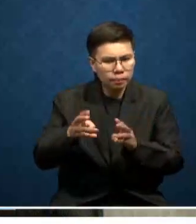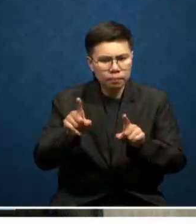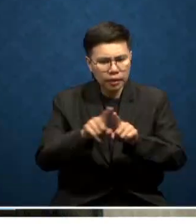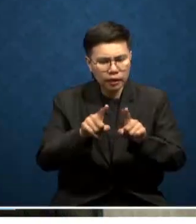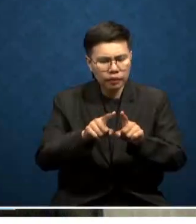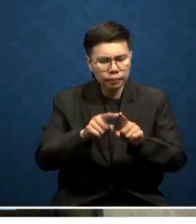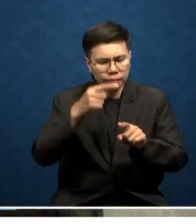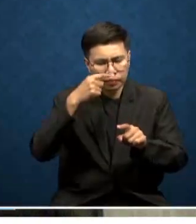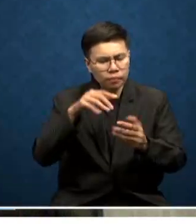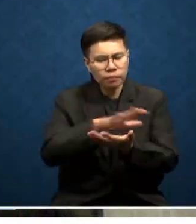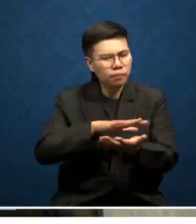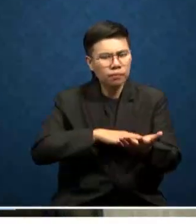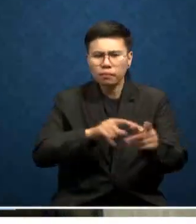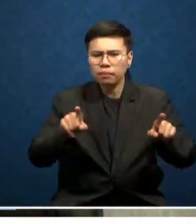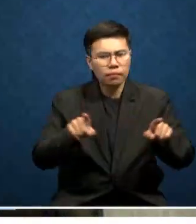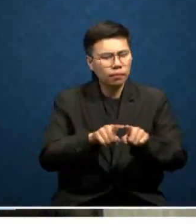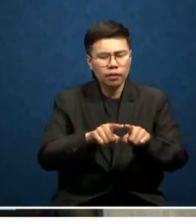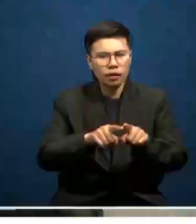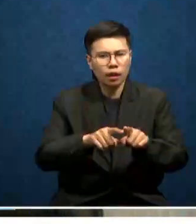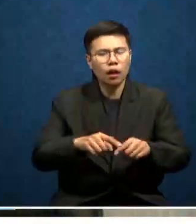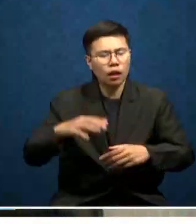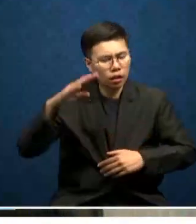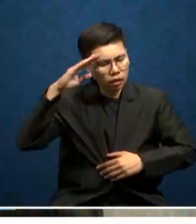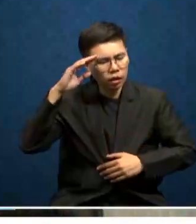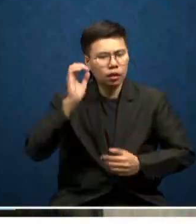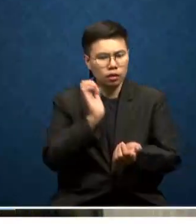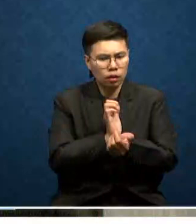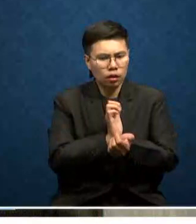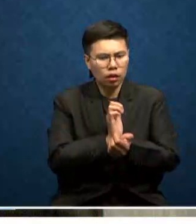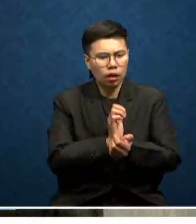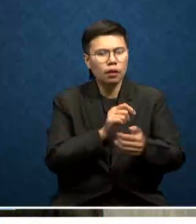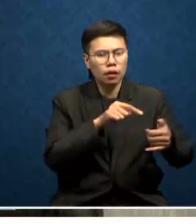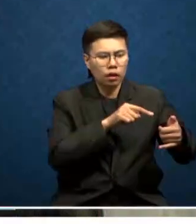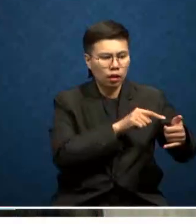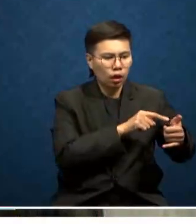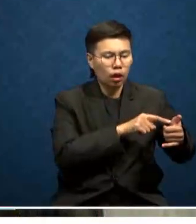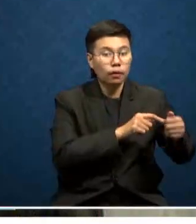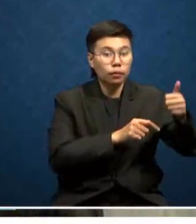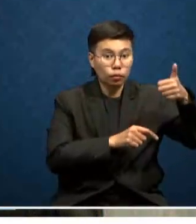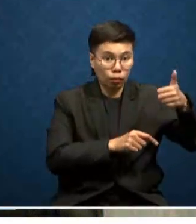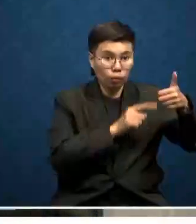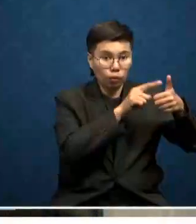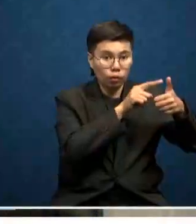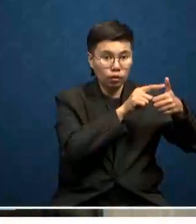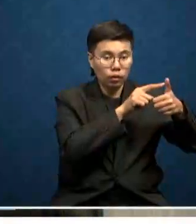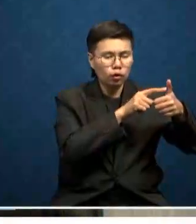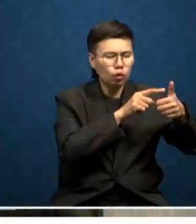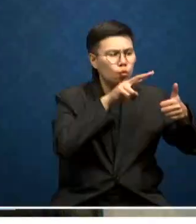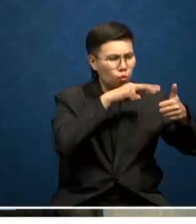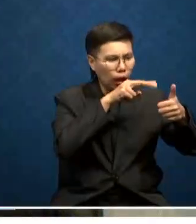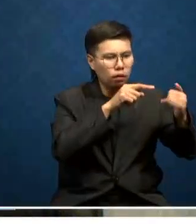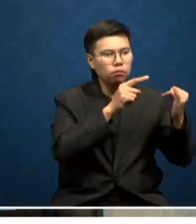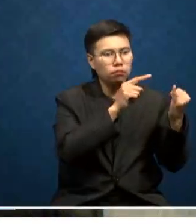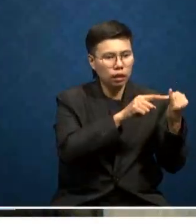ที่จะปฏิบัติต่อเจ้าหน้าที่ปฏิบัติต่อผู้ถูกกระทำต่อผู้ถูกควบคุมตัวส่วนอีกเรื่องนะครับเรื่องอีกเรื่